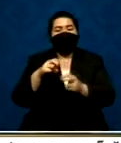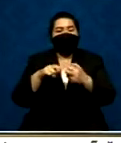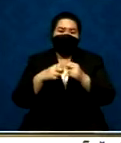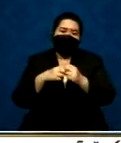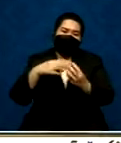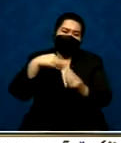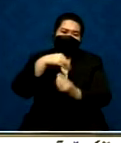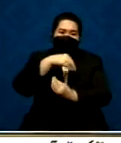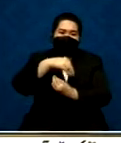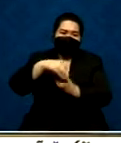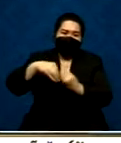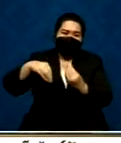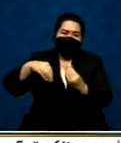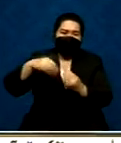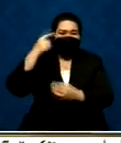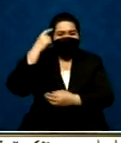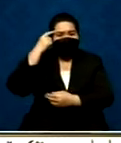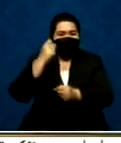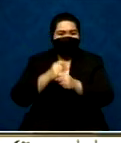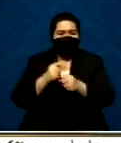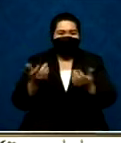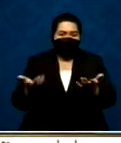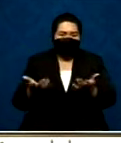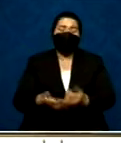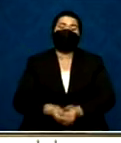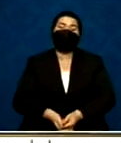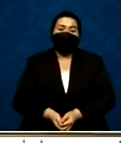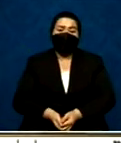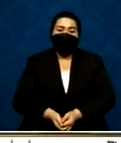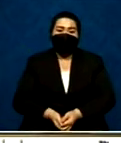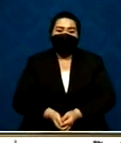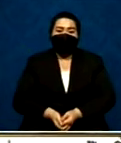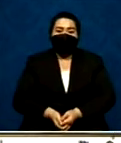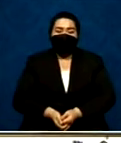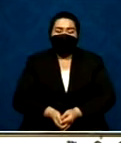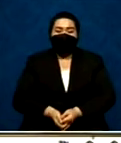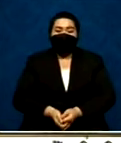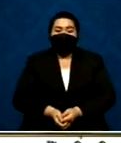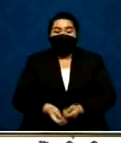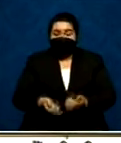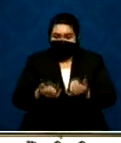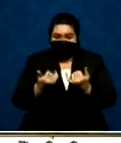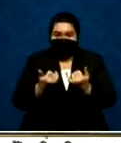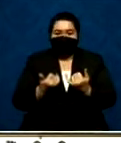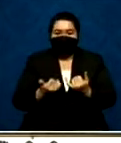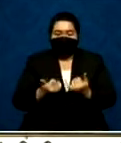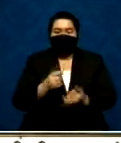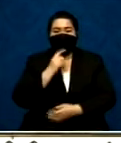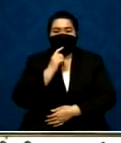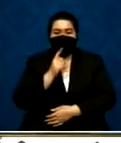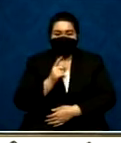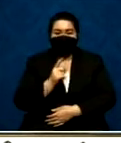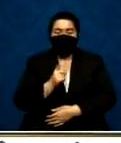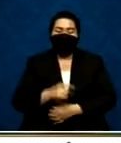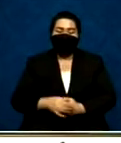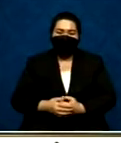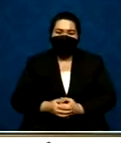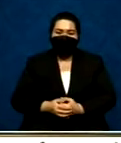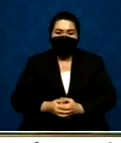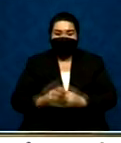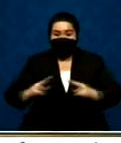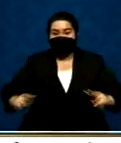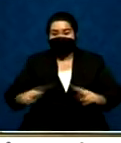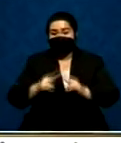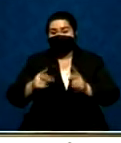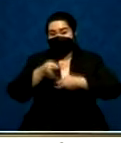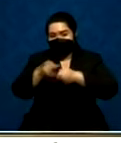ที่น่าหดหู่จริงๆนะครับเพราะฉะนั้นตอนนี้นะครับผมคิดว่าทางกระทรวงเกษตร